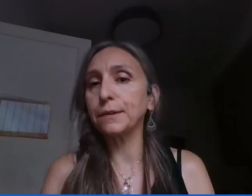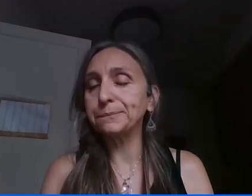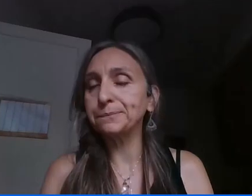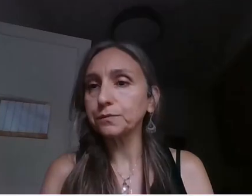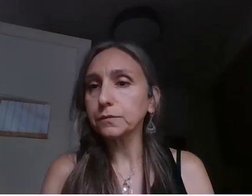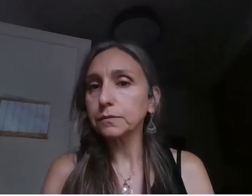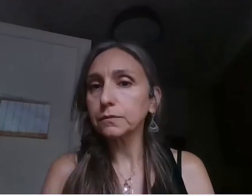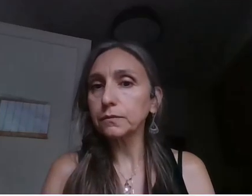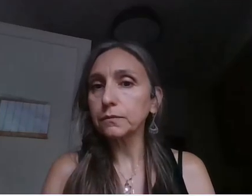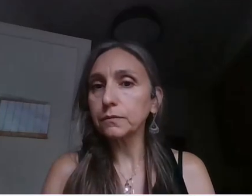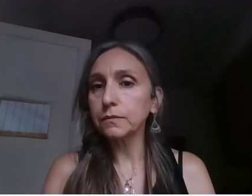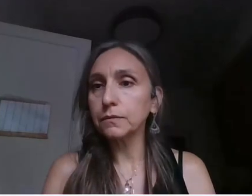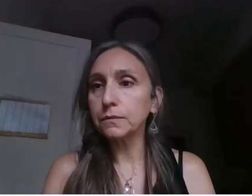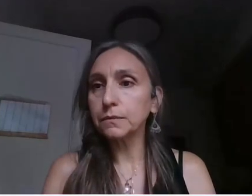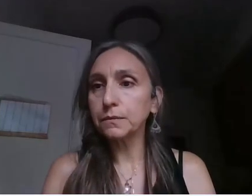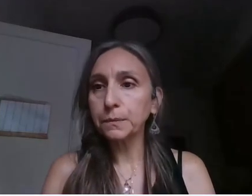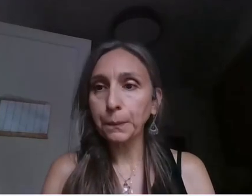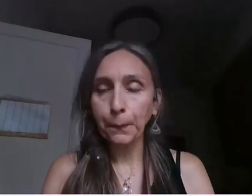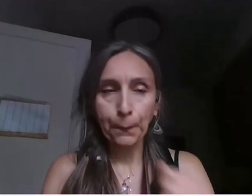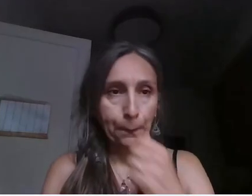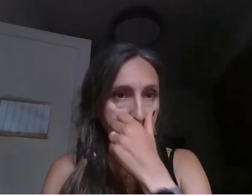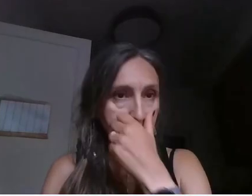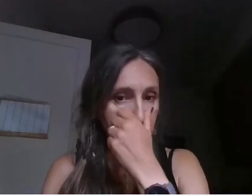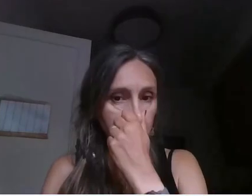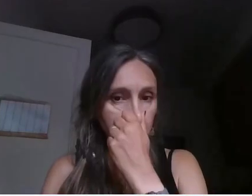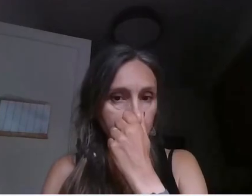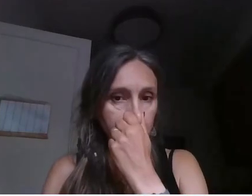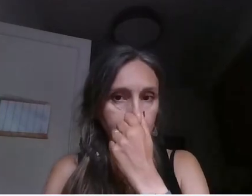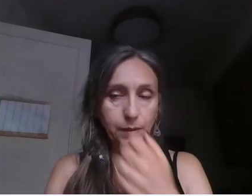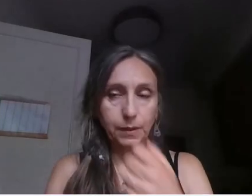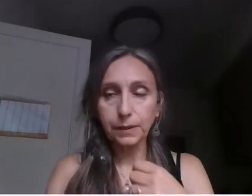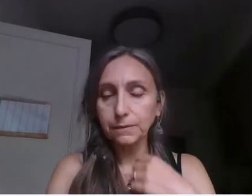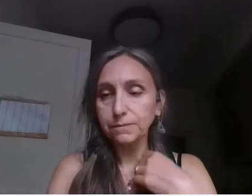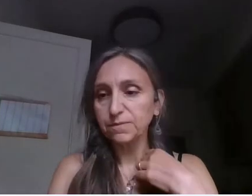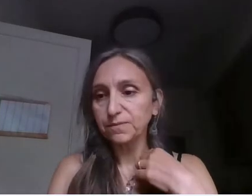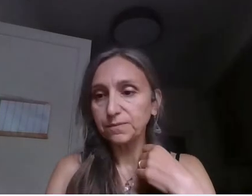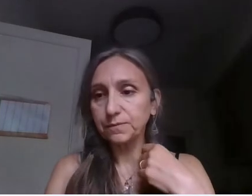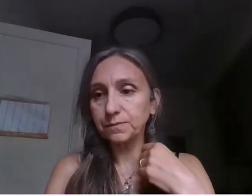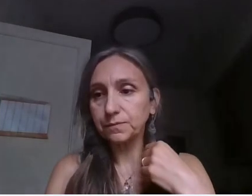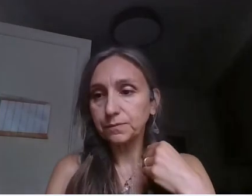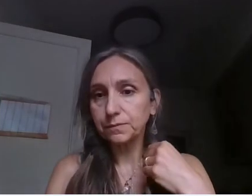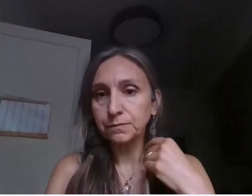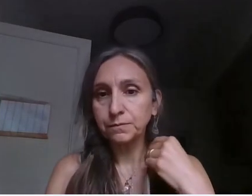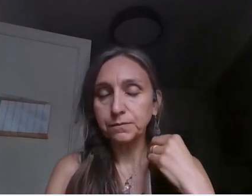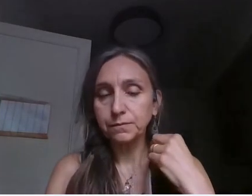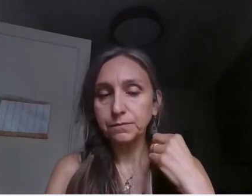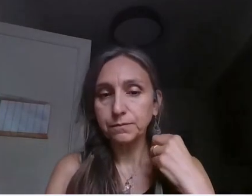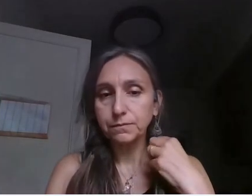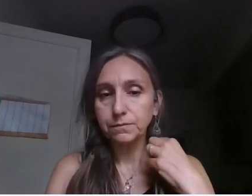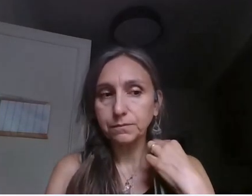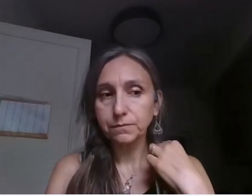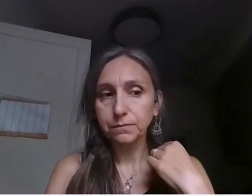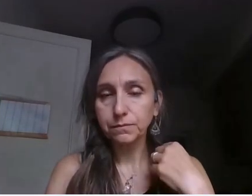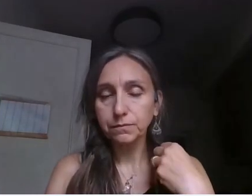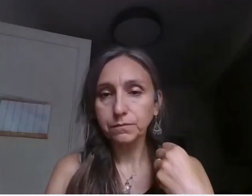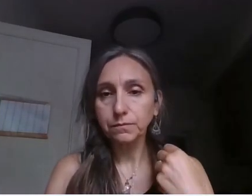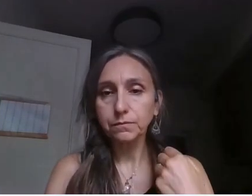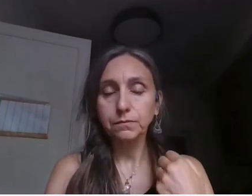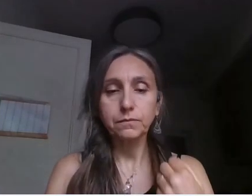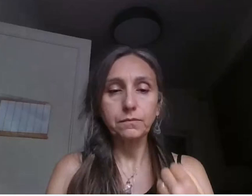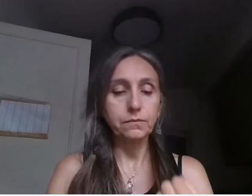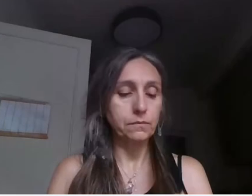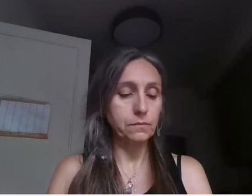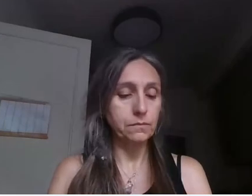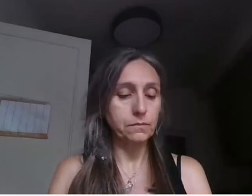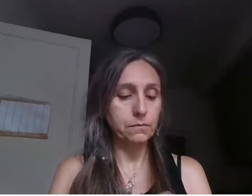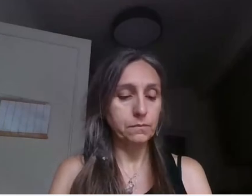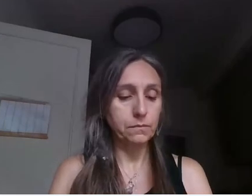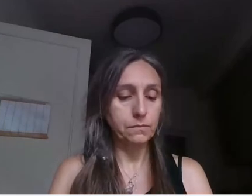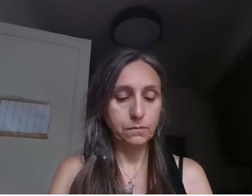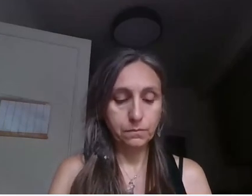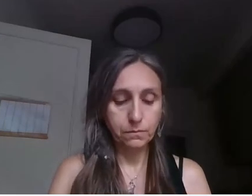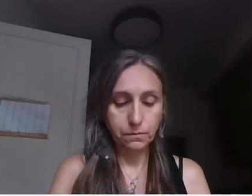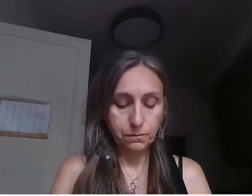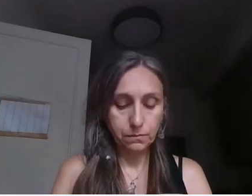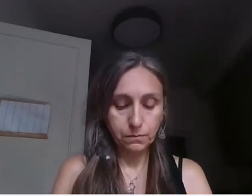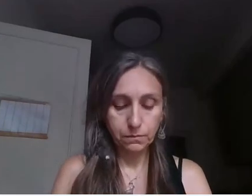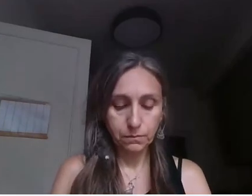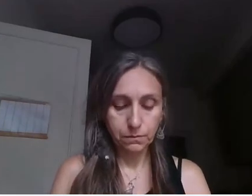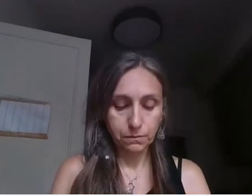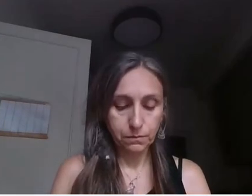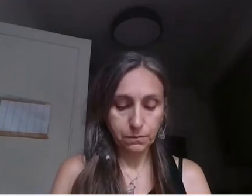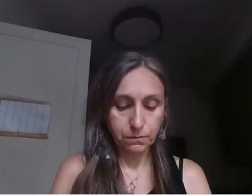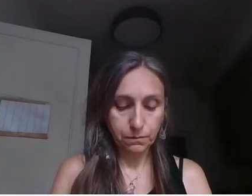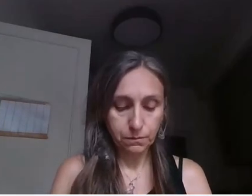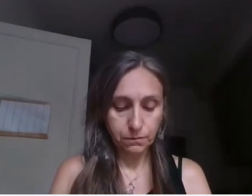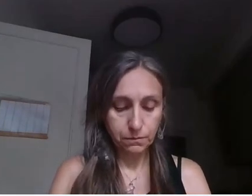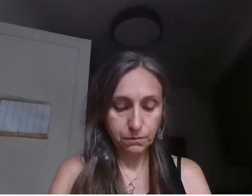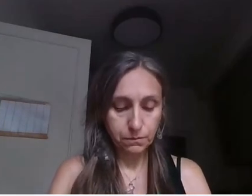business. Vi racconto un piccolo, una una questione che sta adesso si